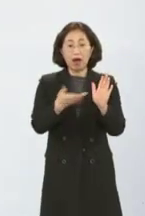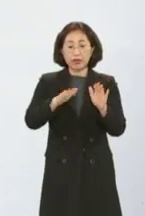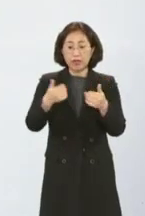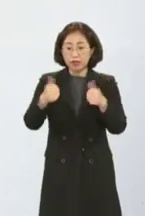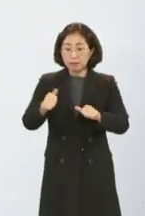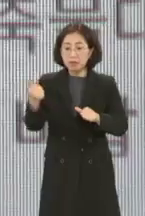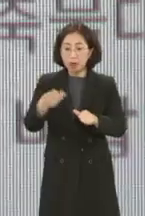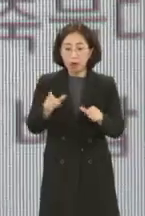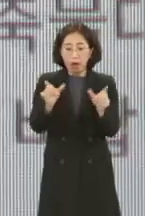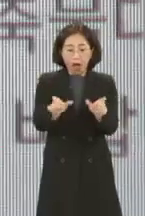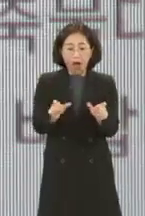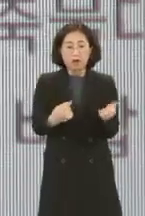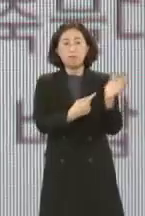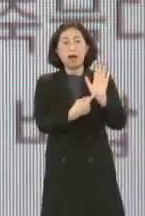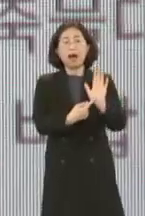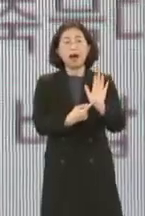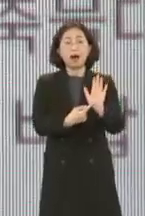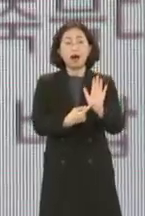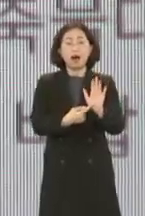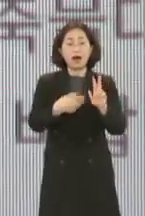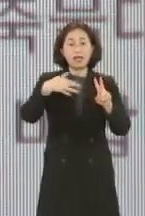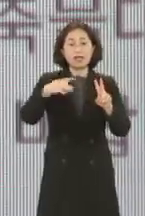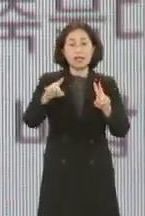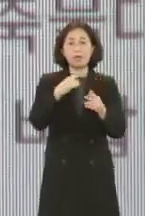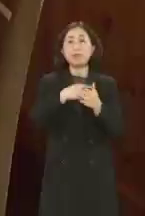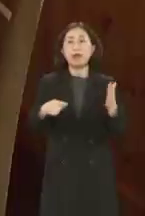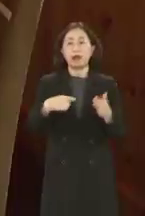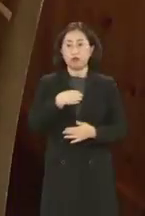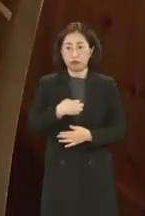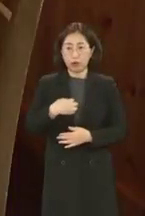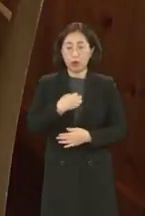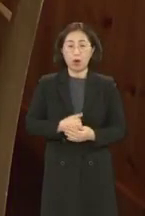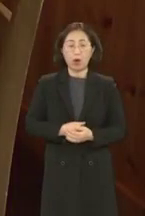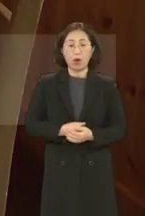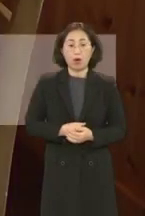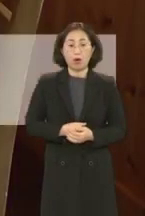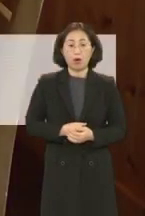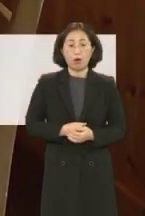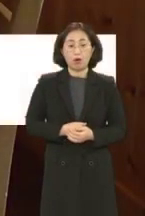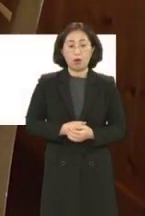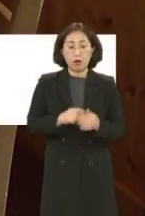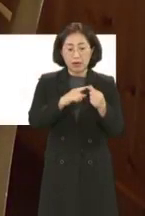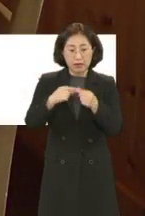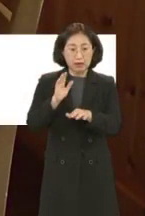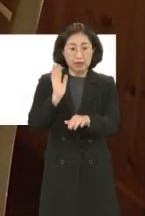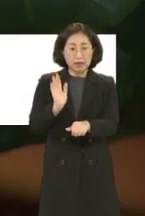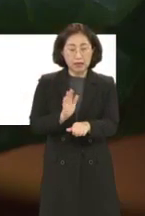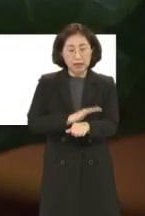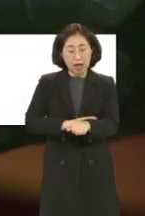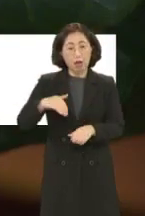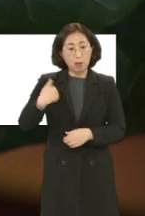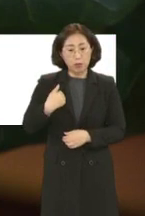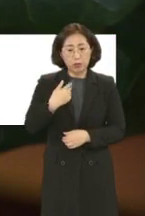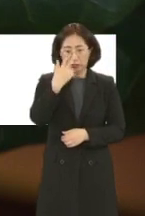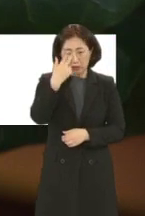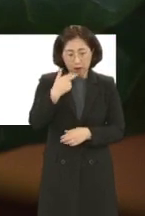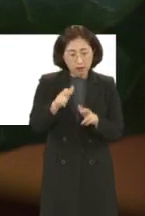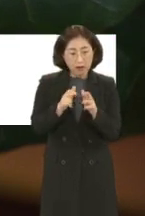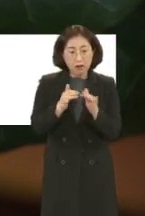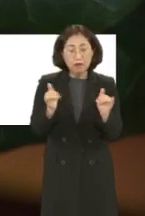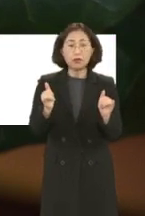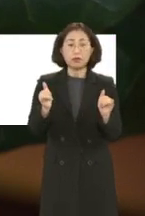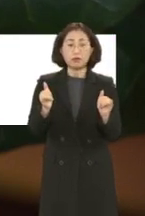유출되면서 개인정보 유출 2차 피해가 우려됩니다. 그들 잘 모르시는 분들이라든가 뭐 앞을 잘 못 보시는 분들